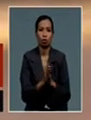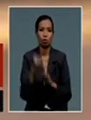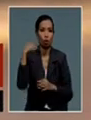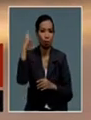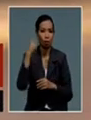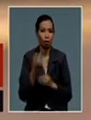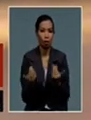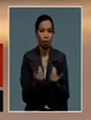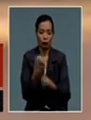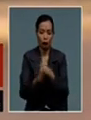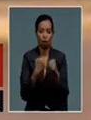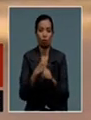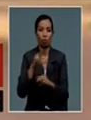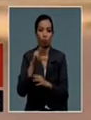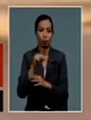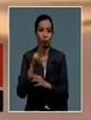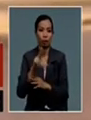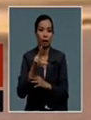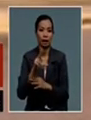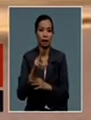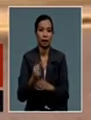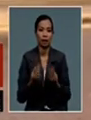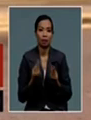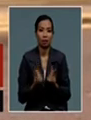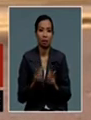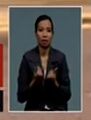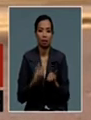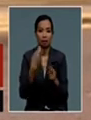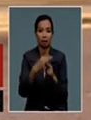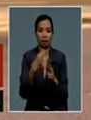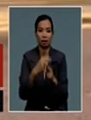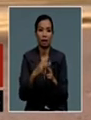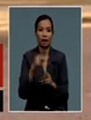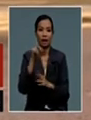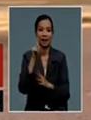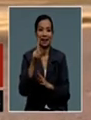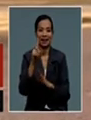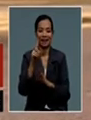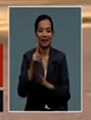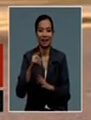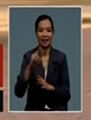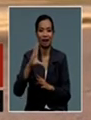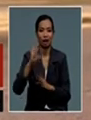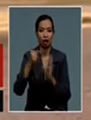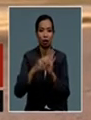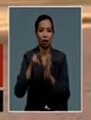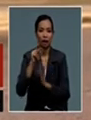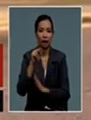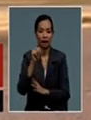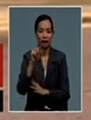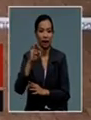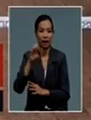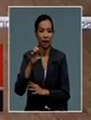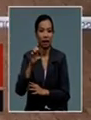าววัย33ปีเนี่ยได้เดินทางไปยังผับที่มีชื่อว่า Bishop Mill แล้วก็ร้านอาหารซิสซี่